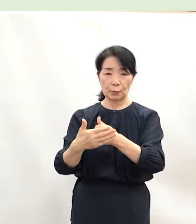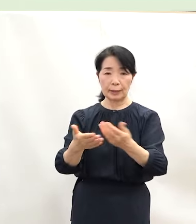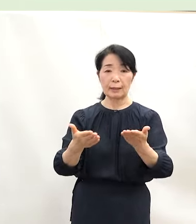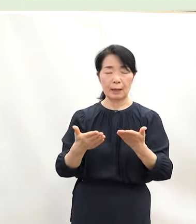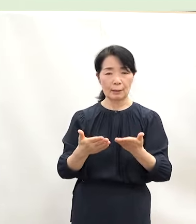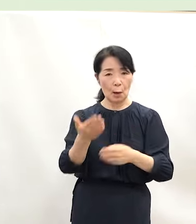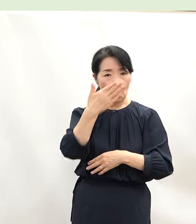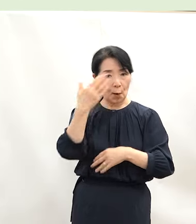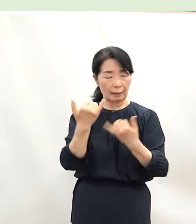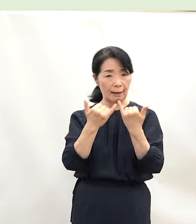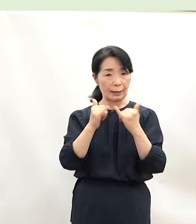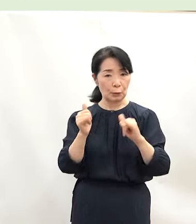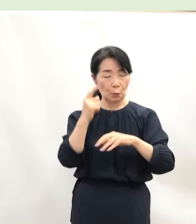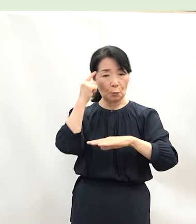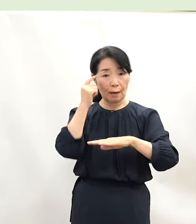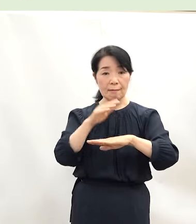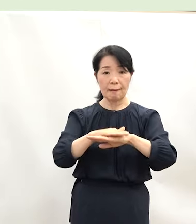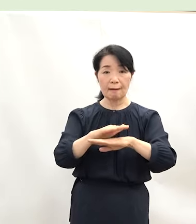ね、今回の、